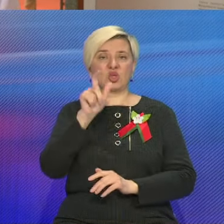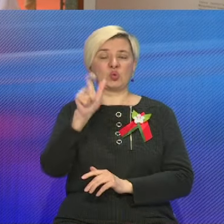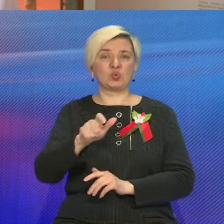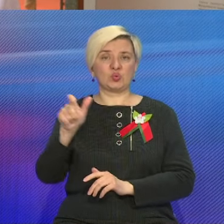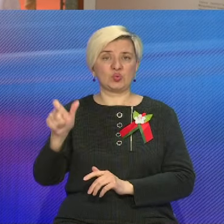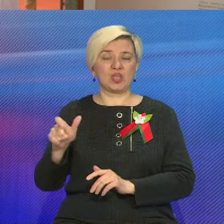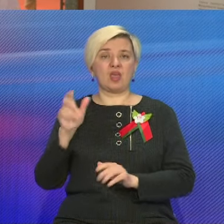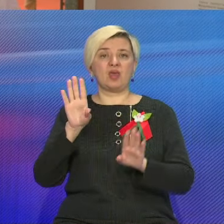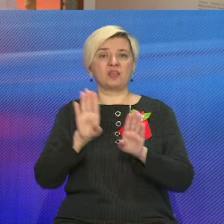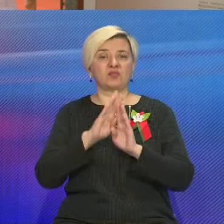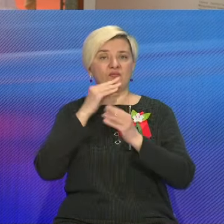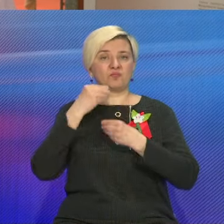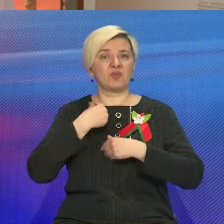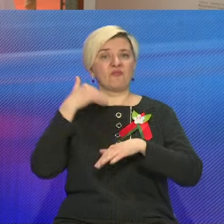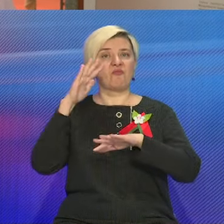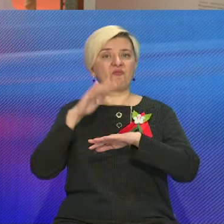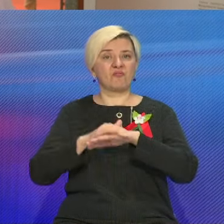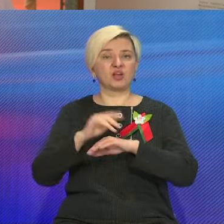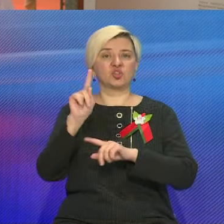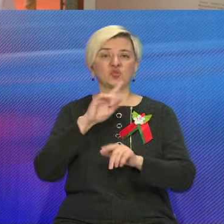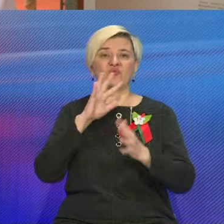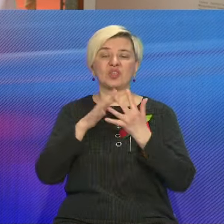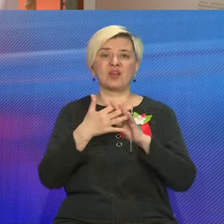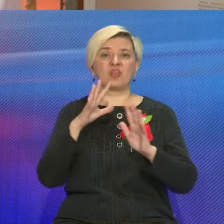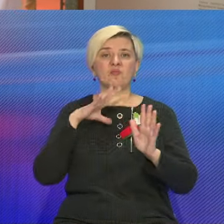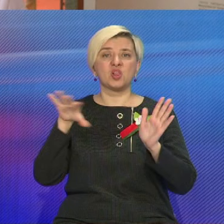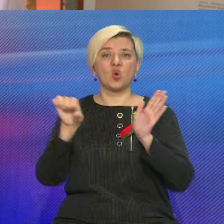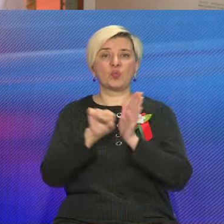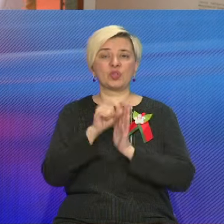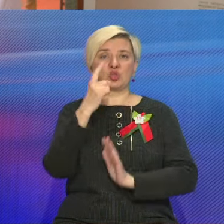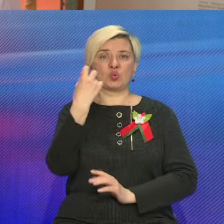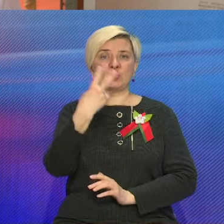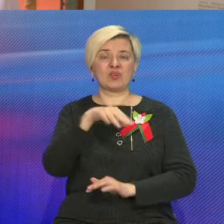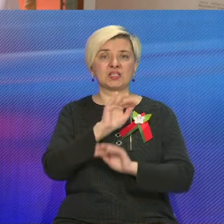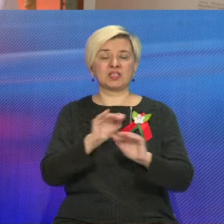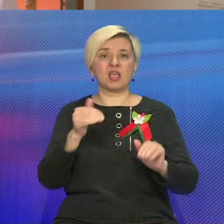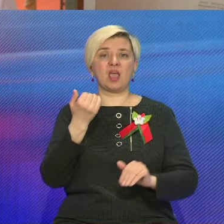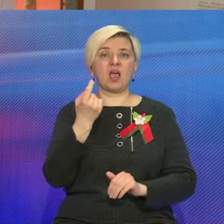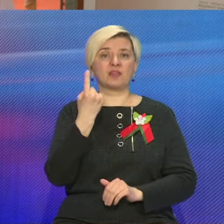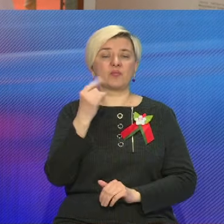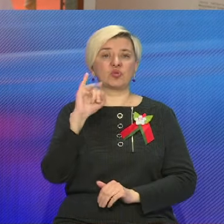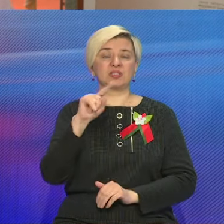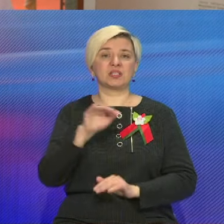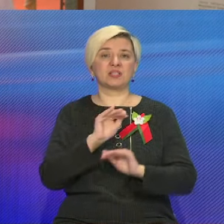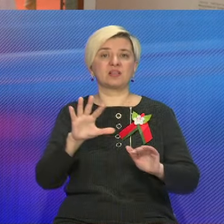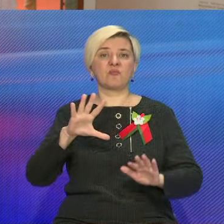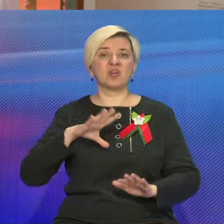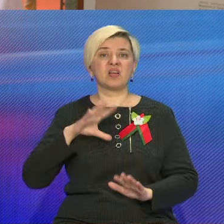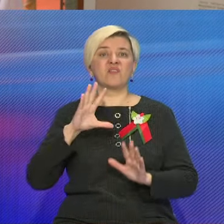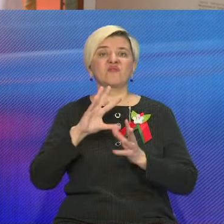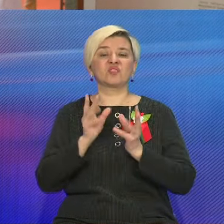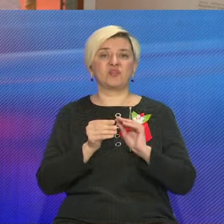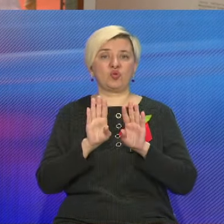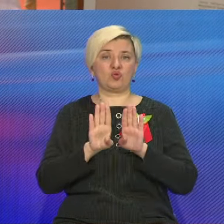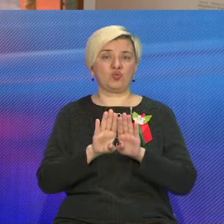факт, что в деревне было убито 120 детей, и одному из детей было всего один день от